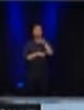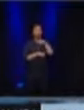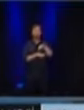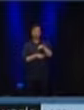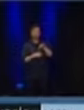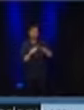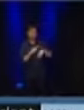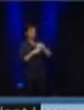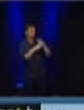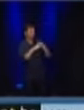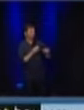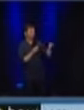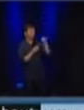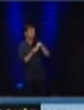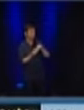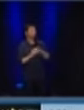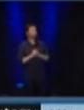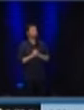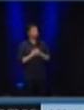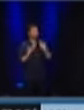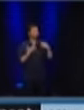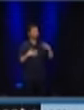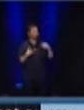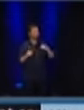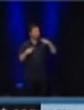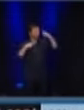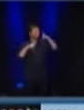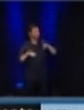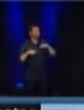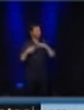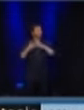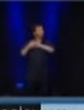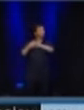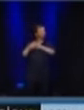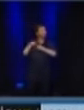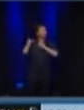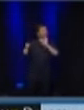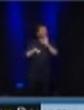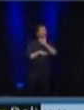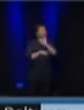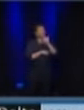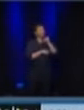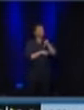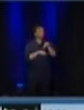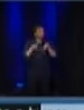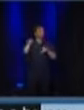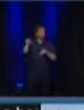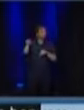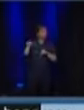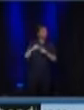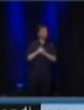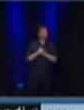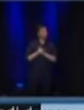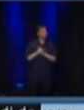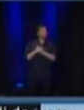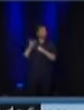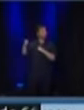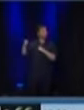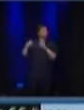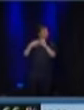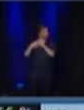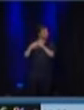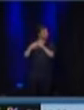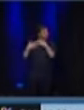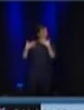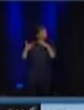chose. On a eu une entente avec la FIC. Bon, il reste peut-être des votes, là, des membres à passer, là, mais avec les